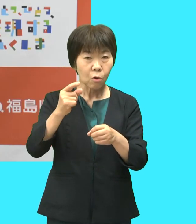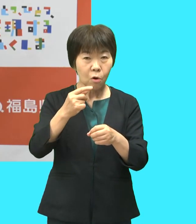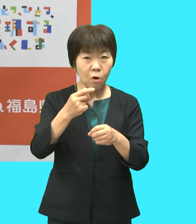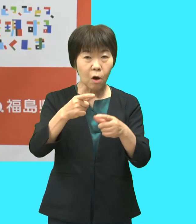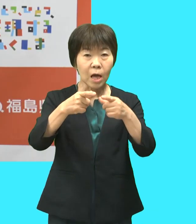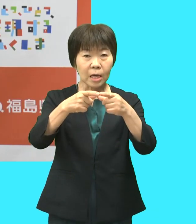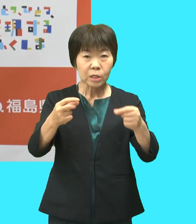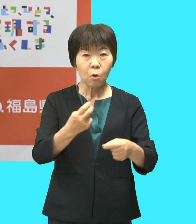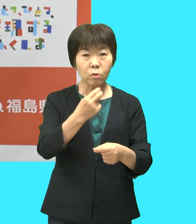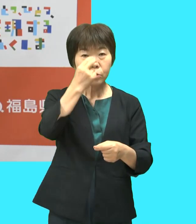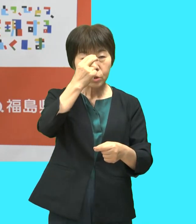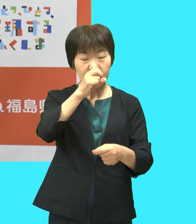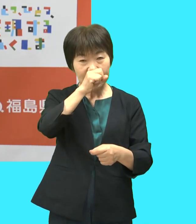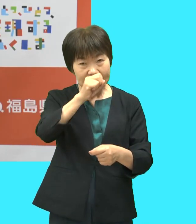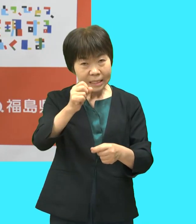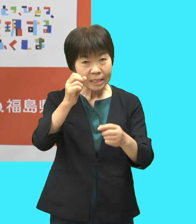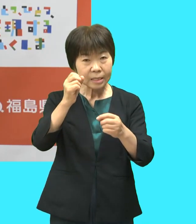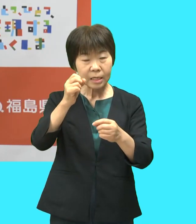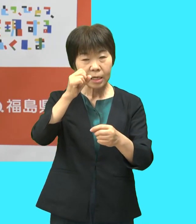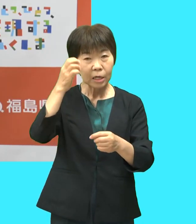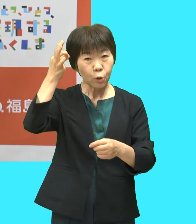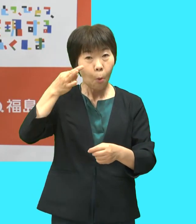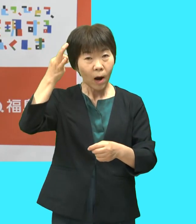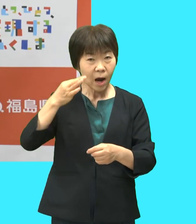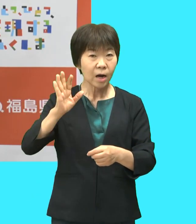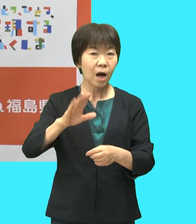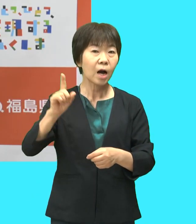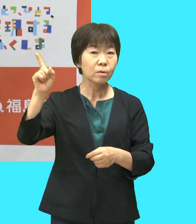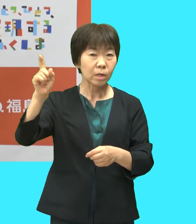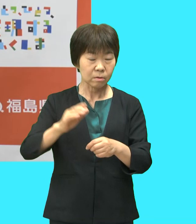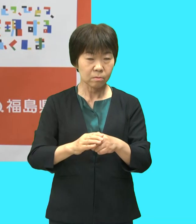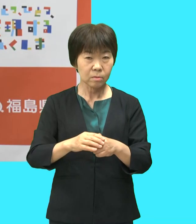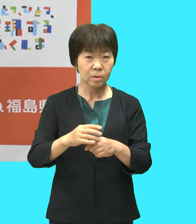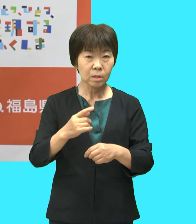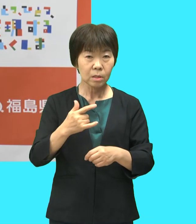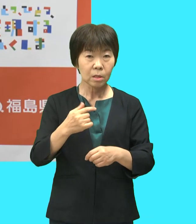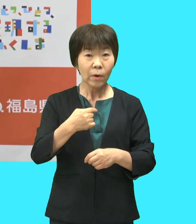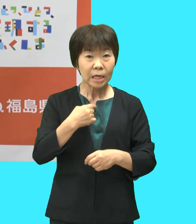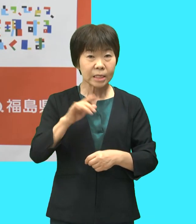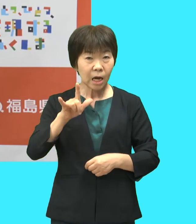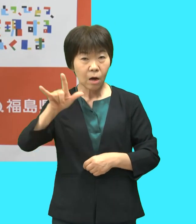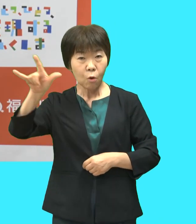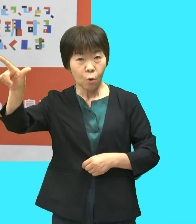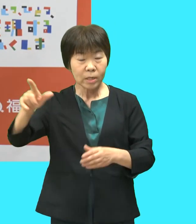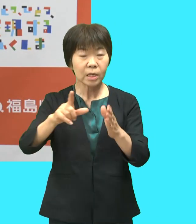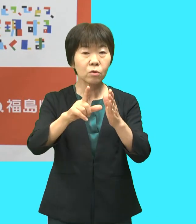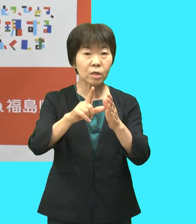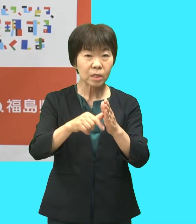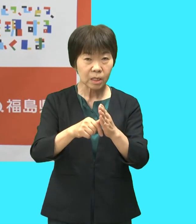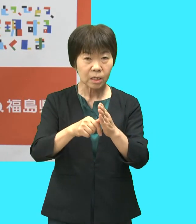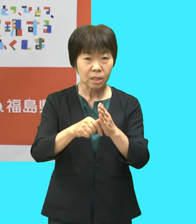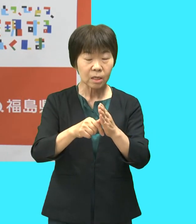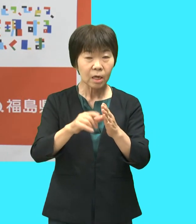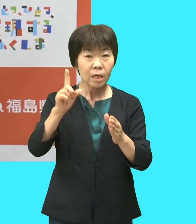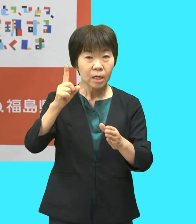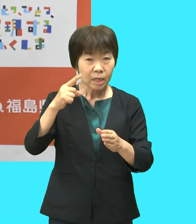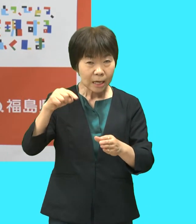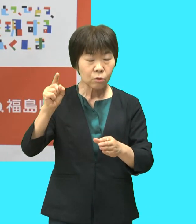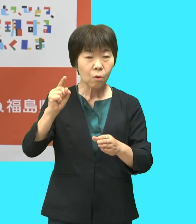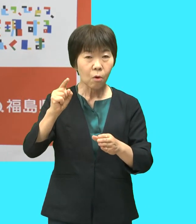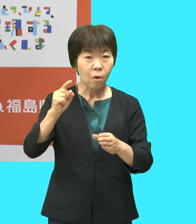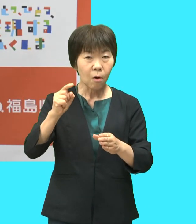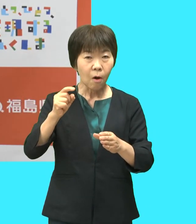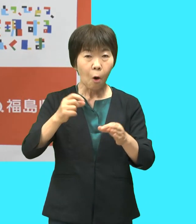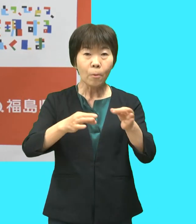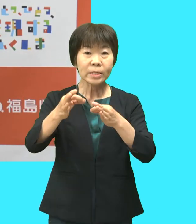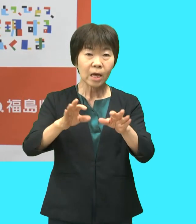常に評価していただいております。私自身訪米をした際、福島県のお酒のアンテナショップを開設をした